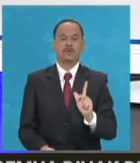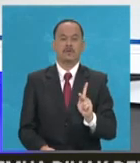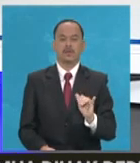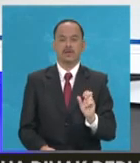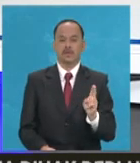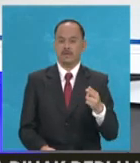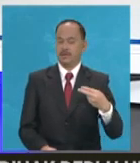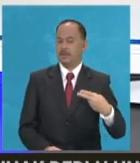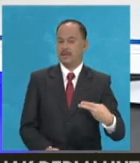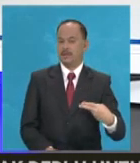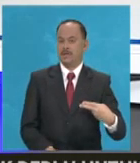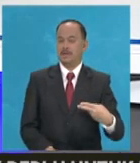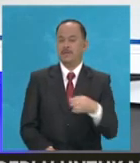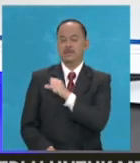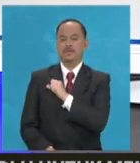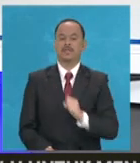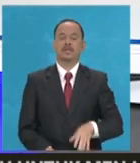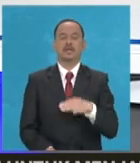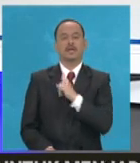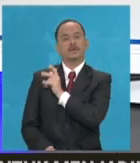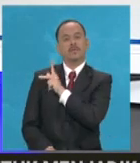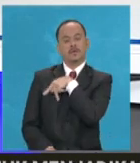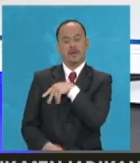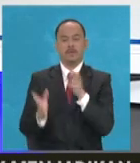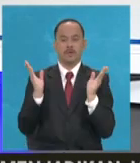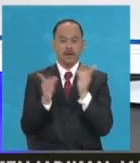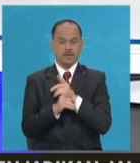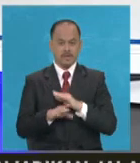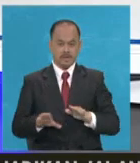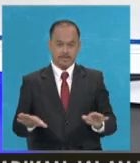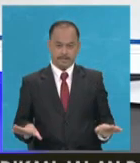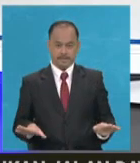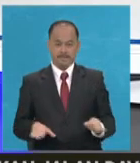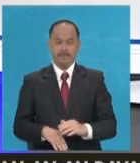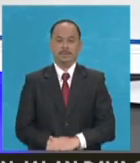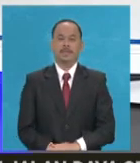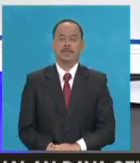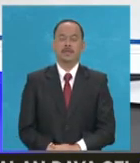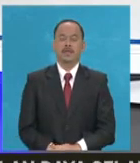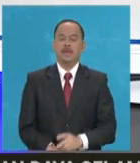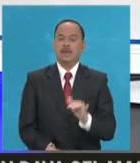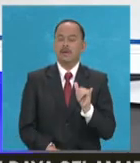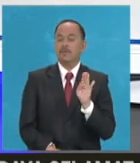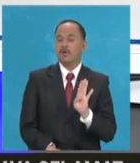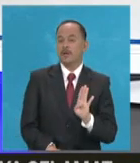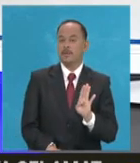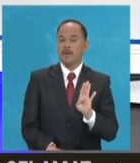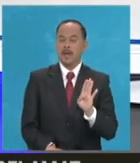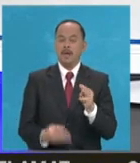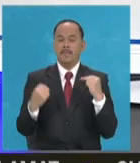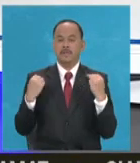Saifudin Sultan dan ini perhitungan negara Brunei Darussalam maka yang berhormat